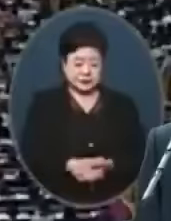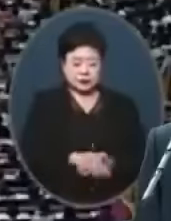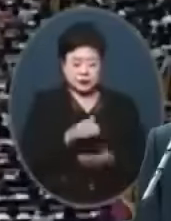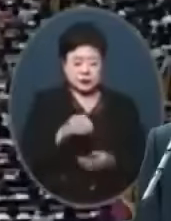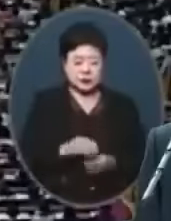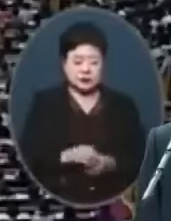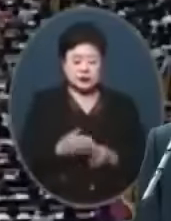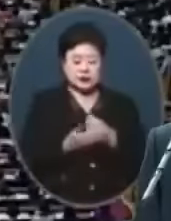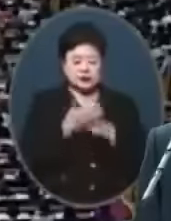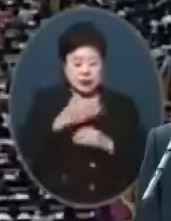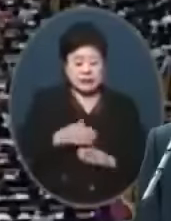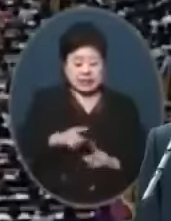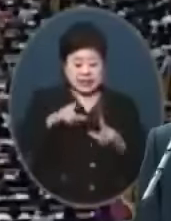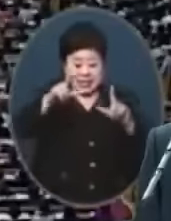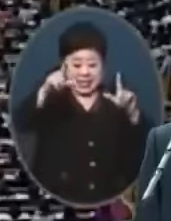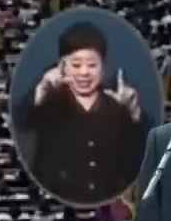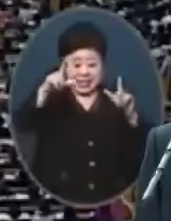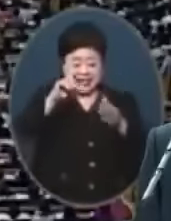우리는 추수감사절에